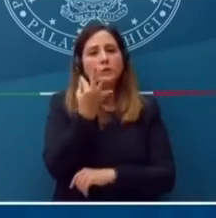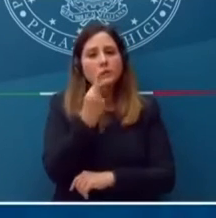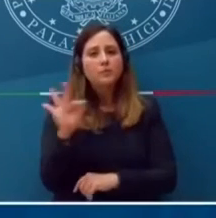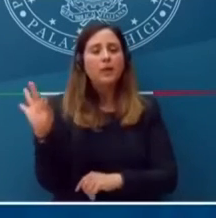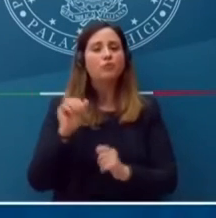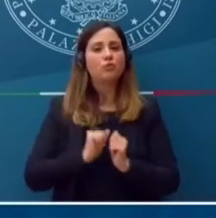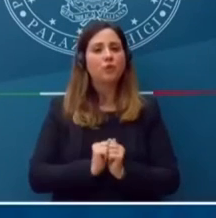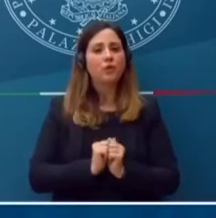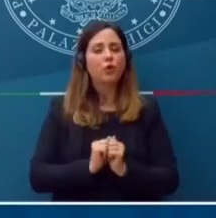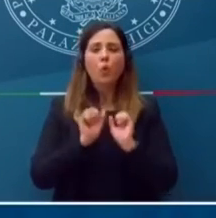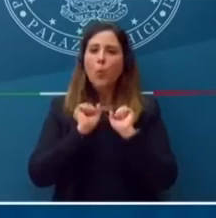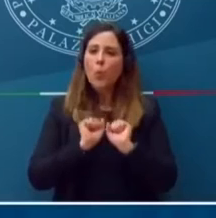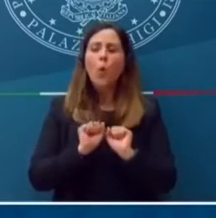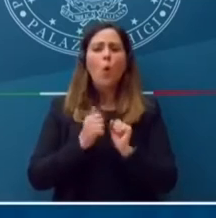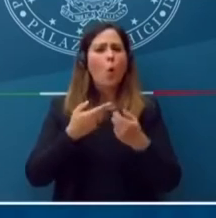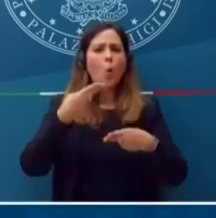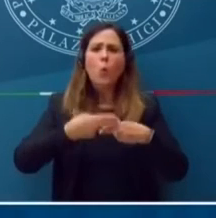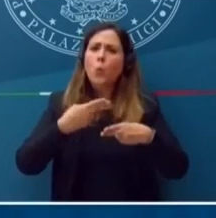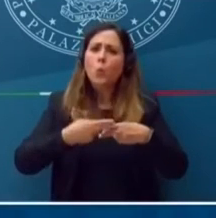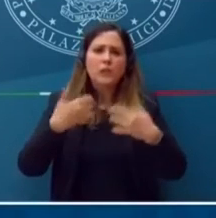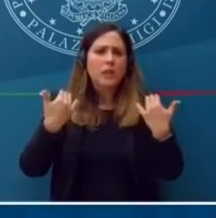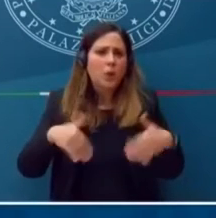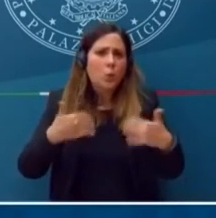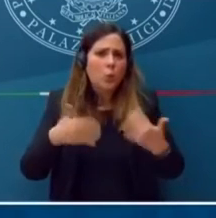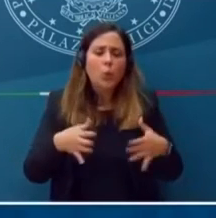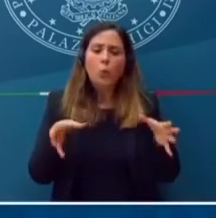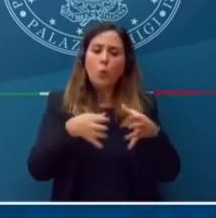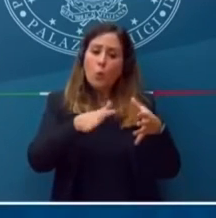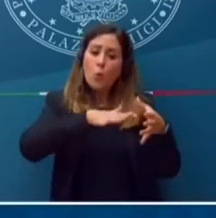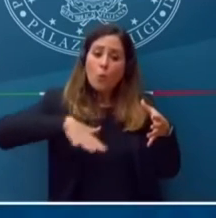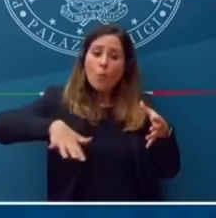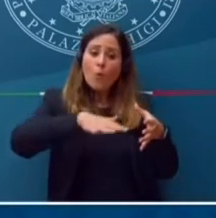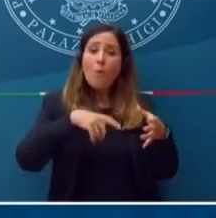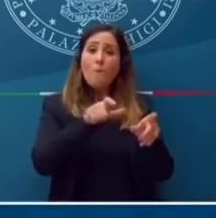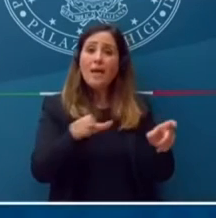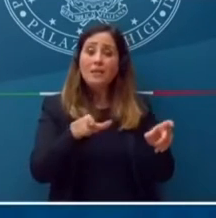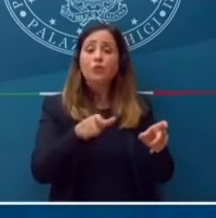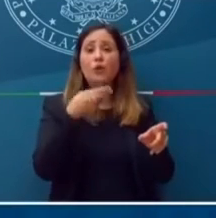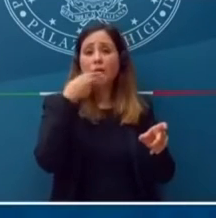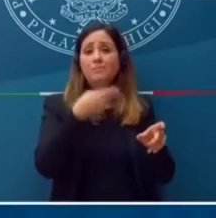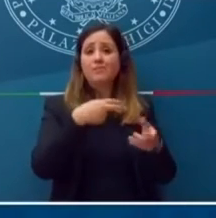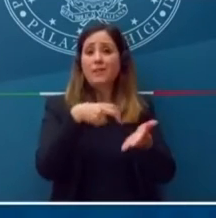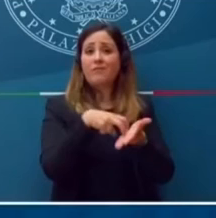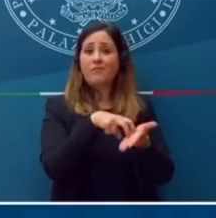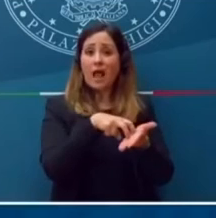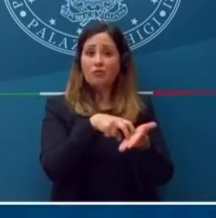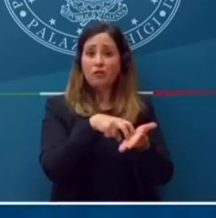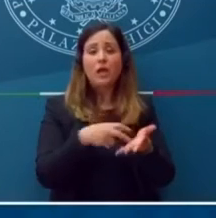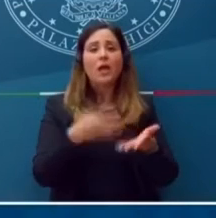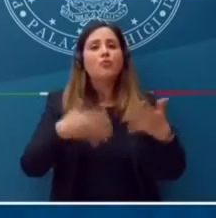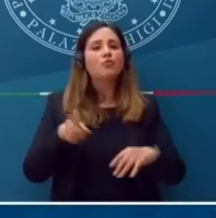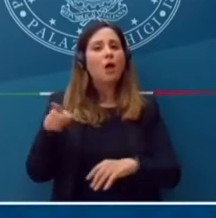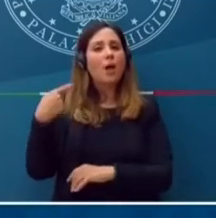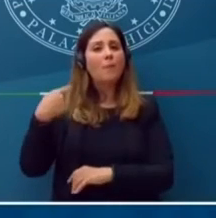grande utilità esattamente per coprire quella fascia di popolazioni fragili a cui il Presidente del